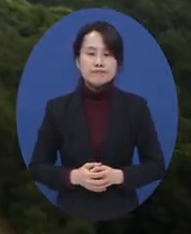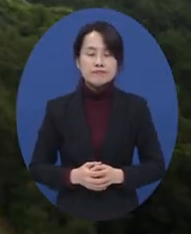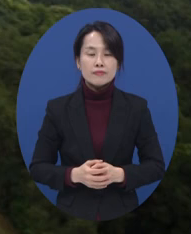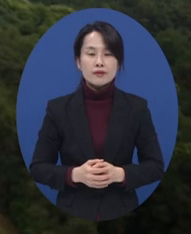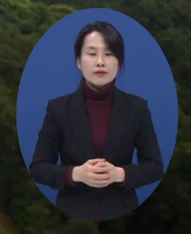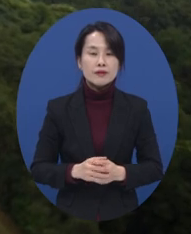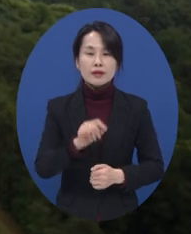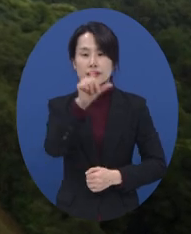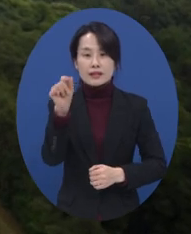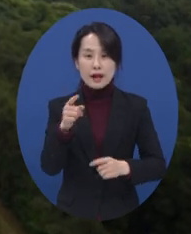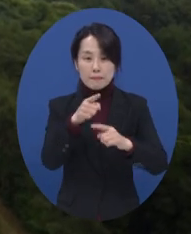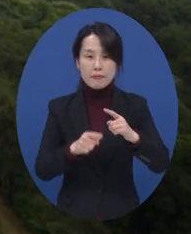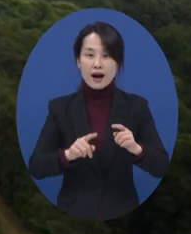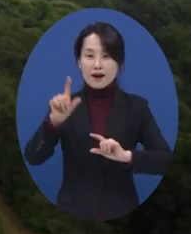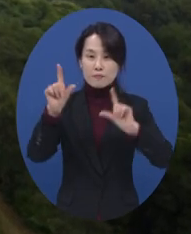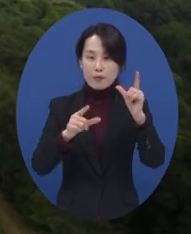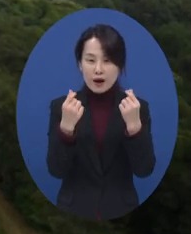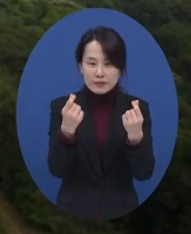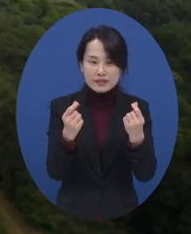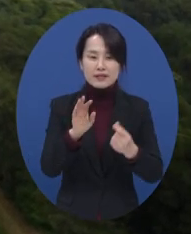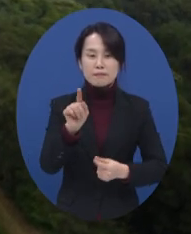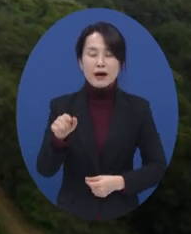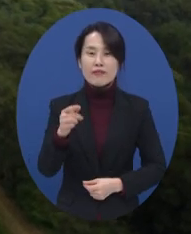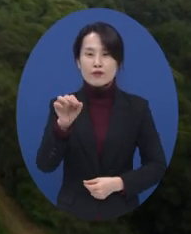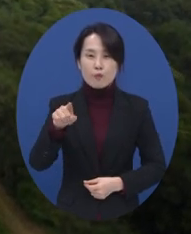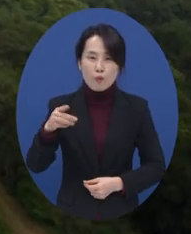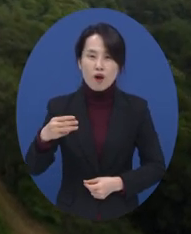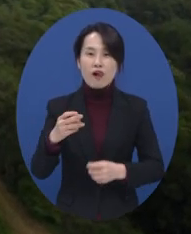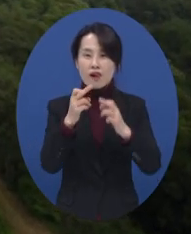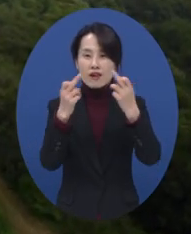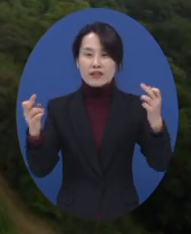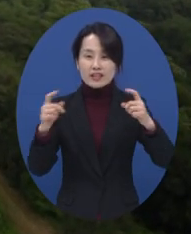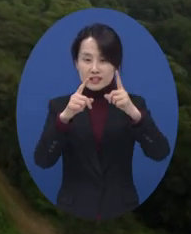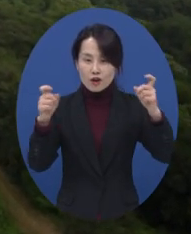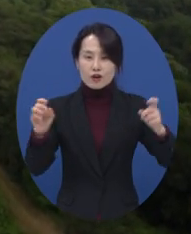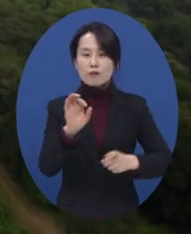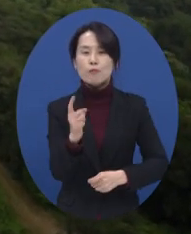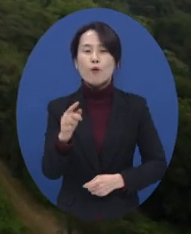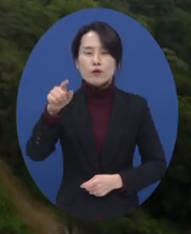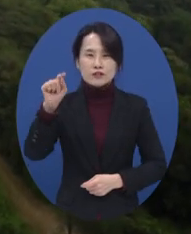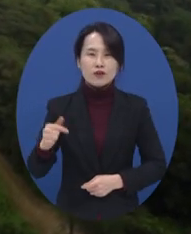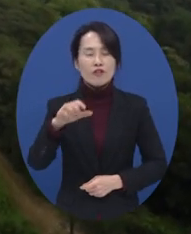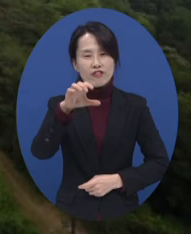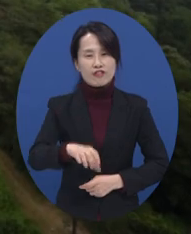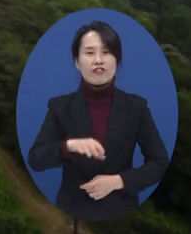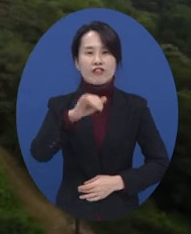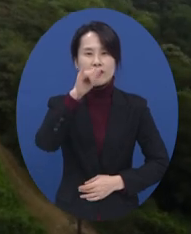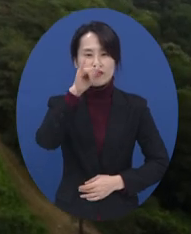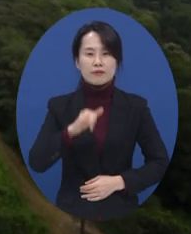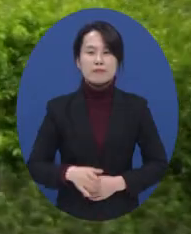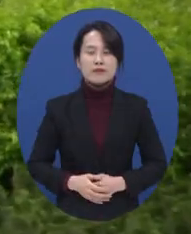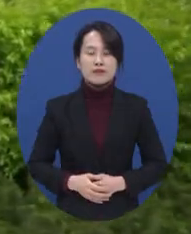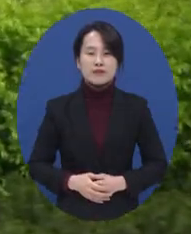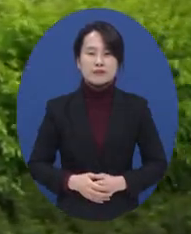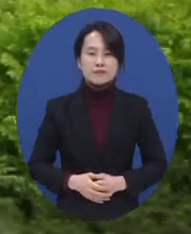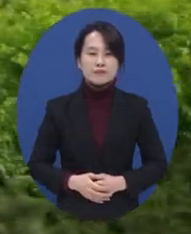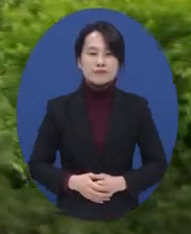성이 반달 모양을 닮아 반월 산성 이라 불리는 이곳은 포천에 위치한 삼국시대 산성 입니다